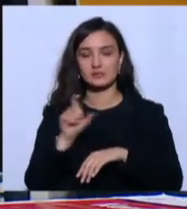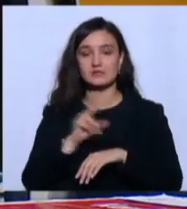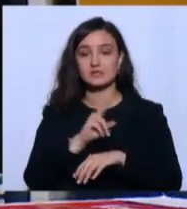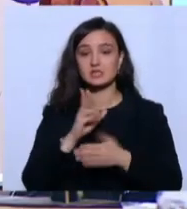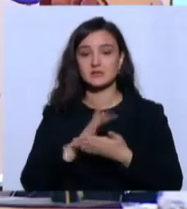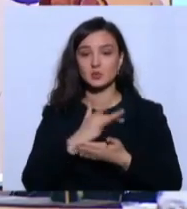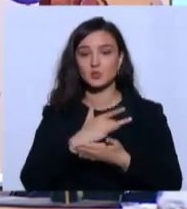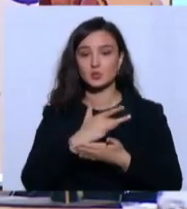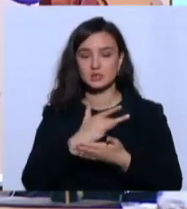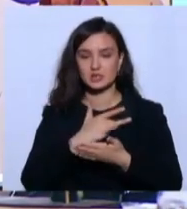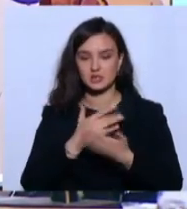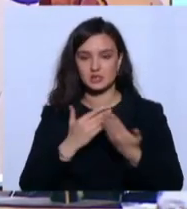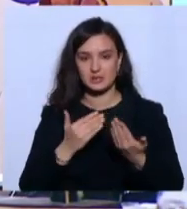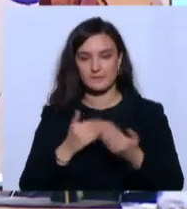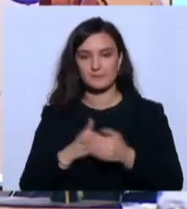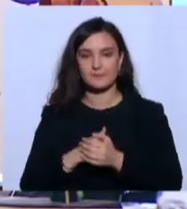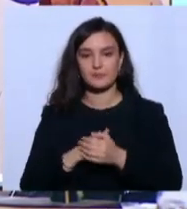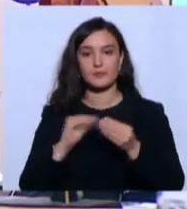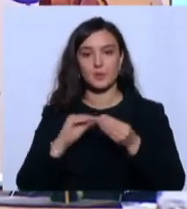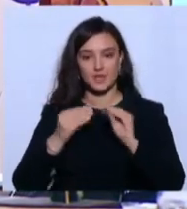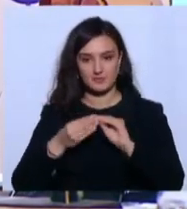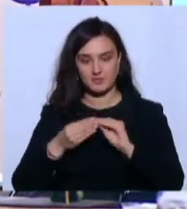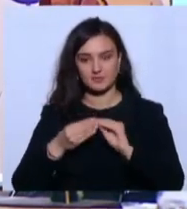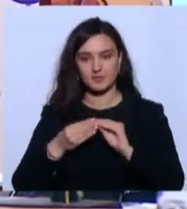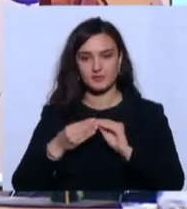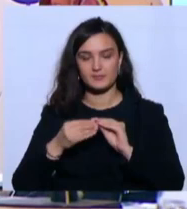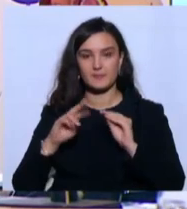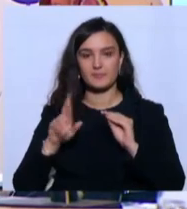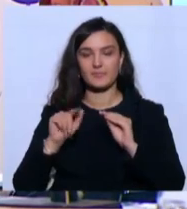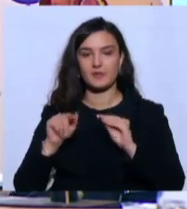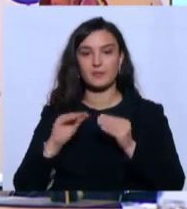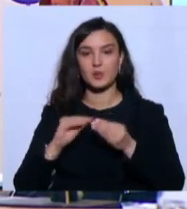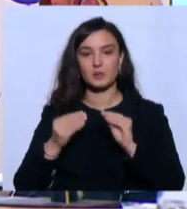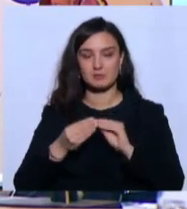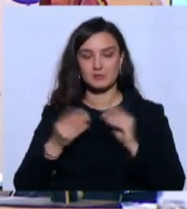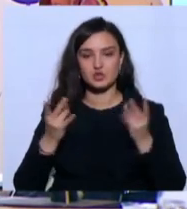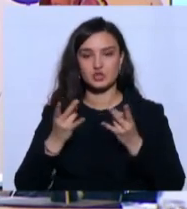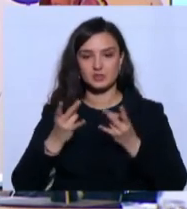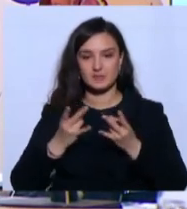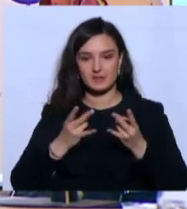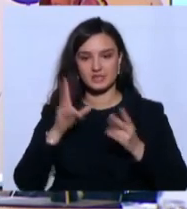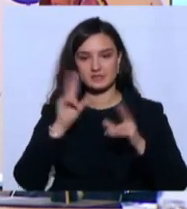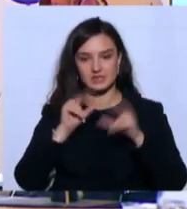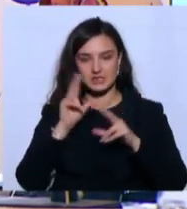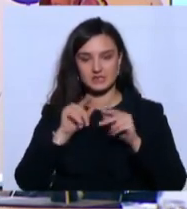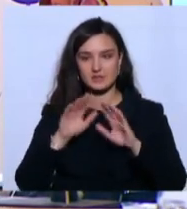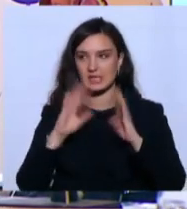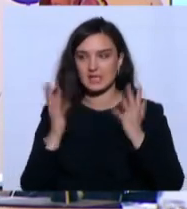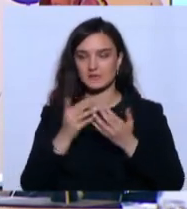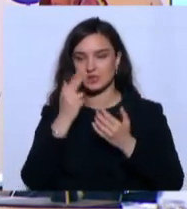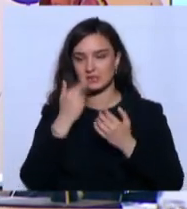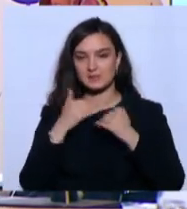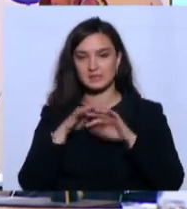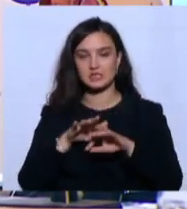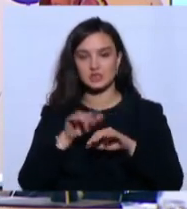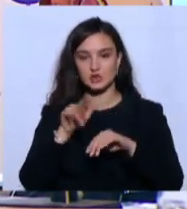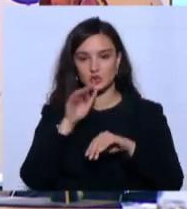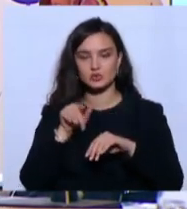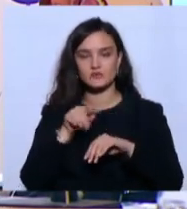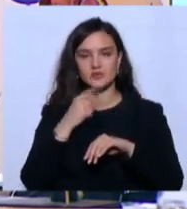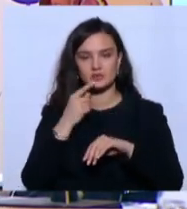ვისაც აქვს გულის სახვთა სისტემის პრობლემები და ამ პრობლემებს ჭირდება გათვალისწინება გარემოსთან ადაპტაციის წრილში,